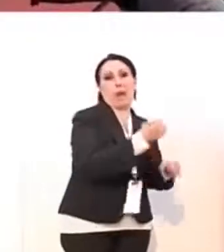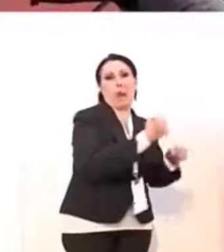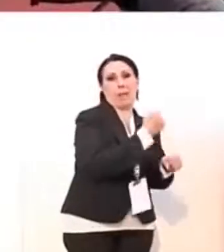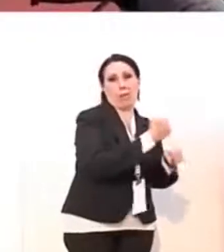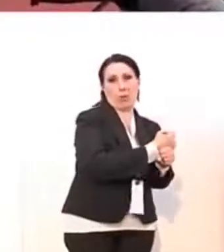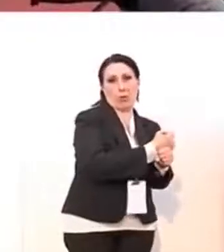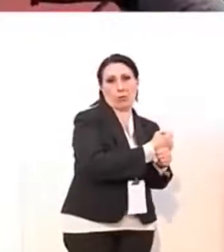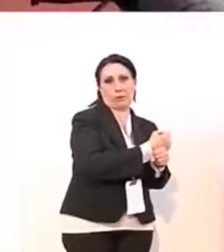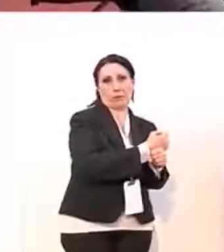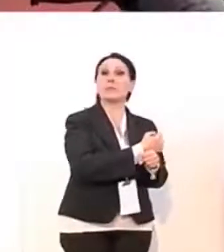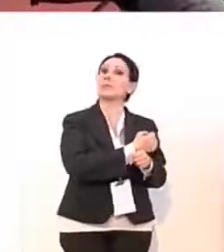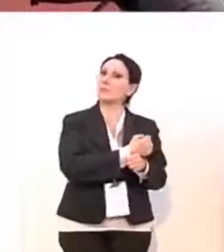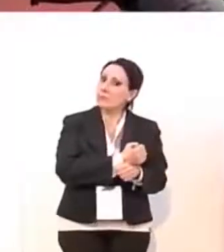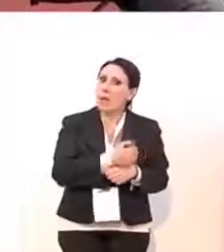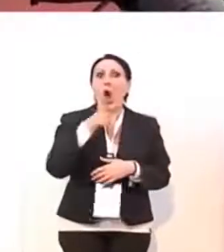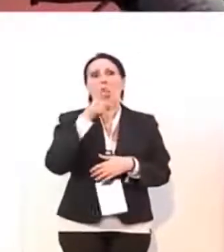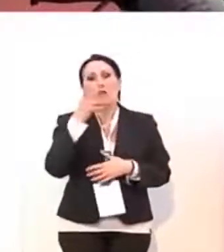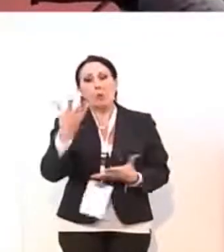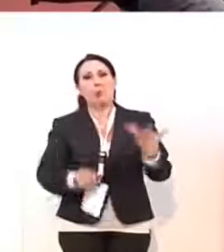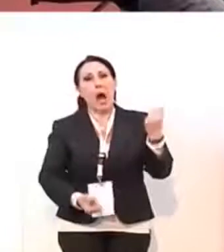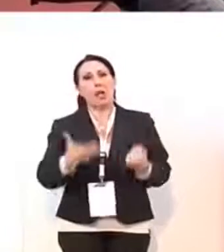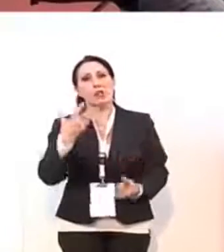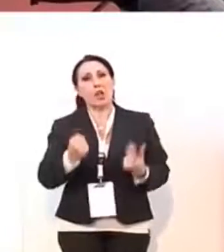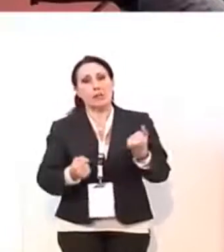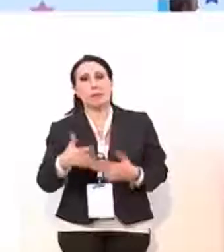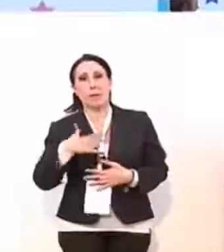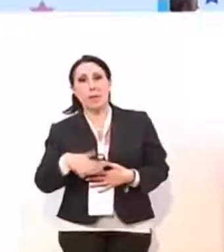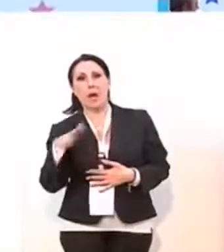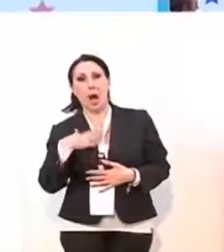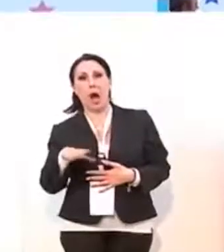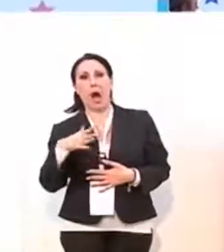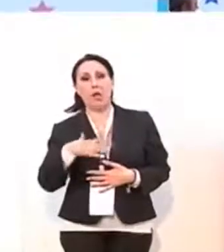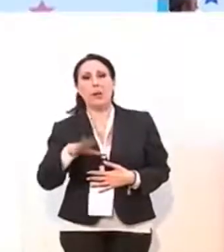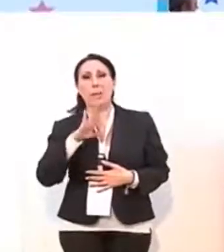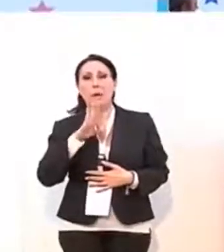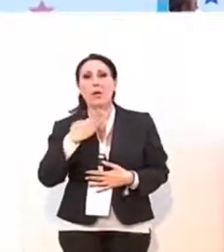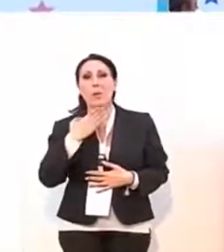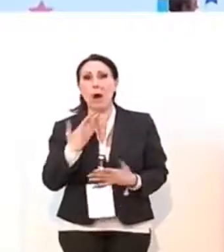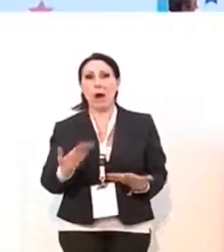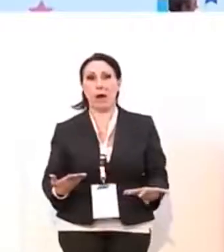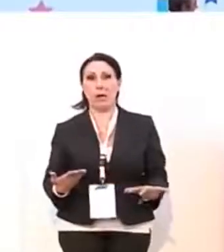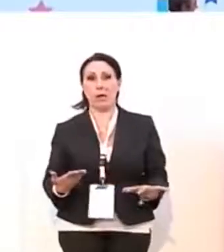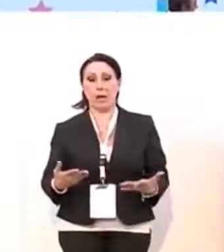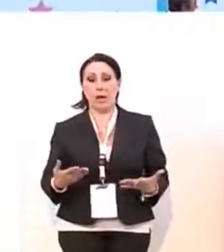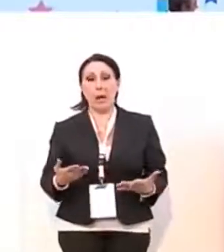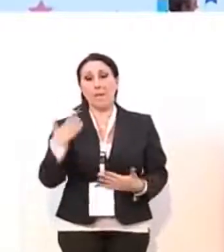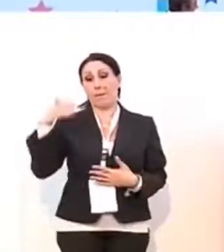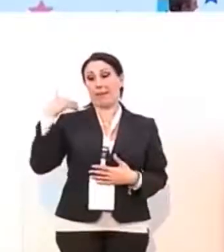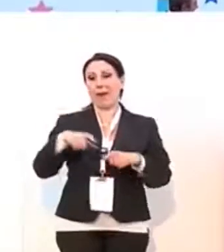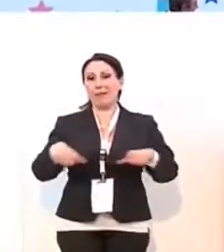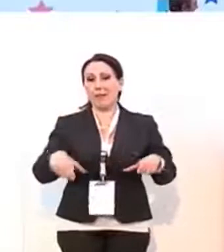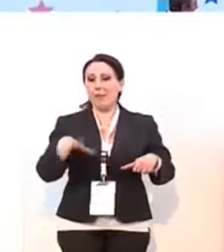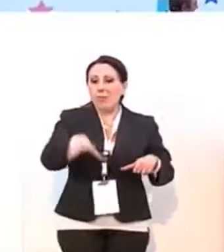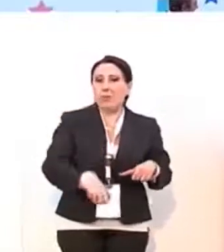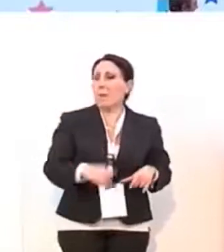Le donne hanno gradito molto questo. Quando non lo hanno utilizzato è perché non lo sapevano, perché in Italia non si faceva una